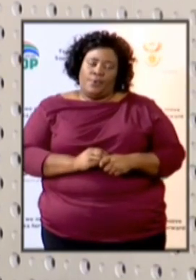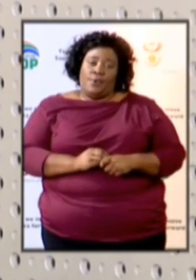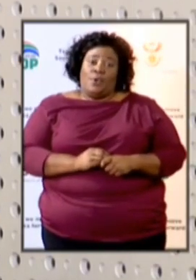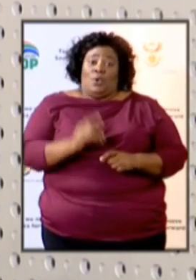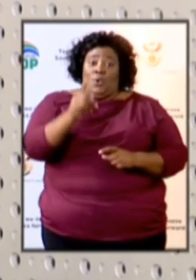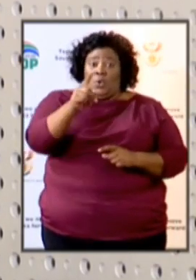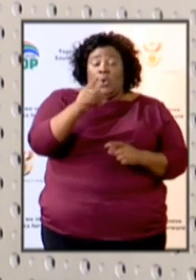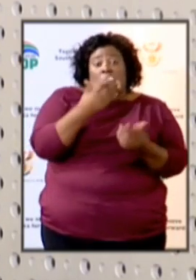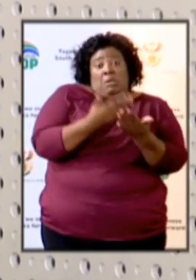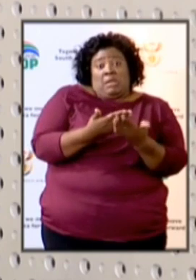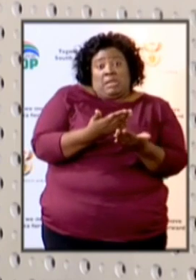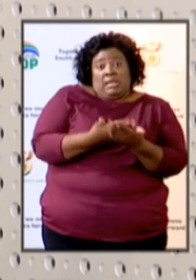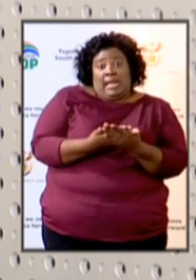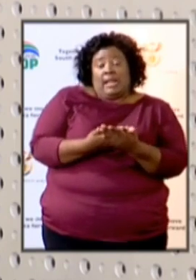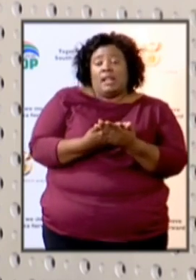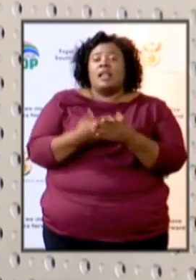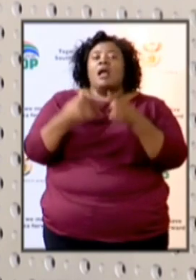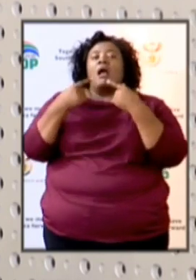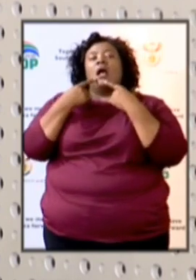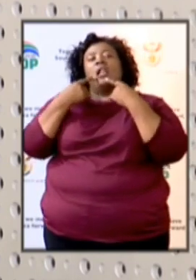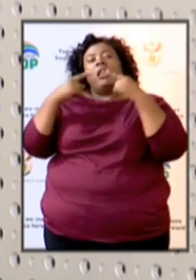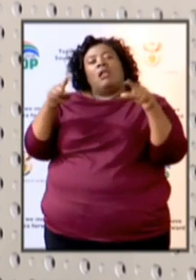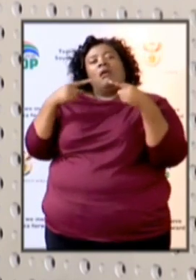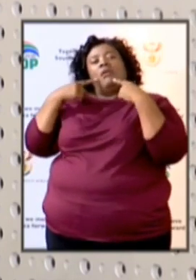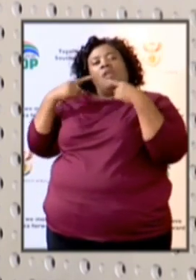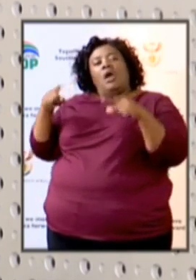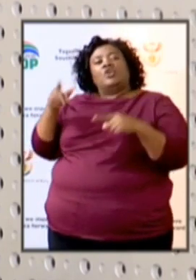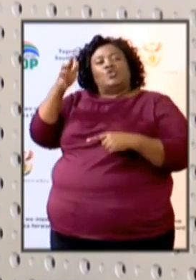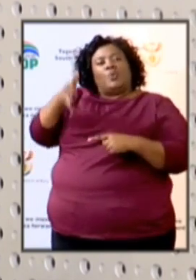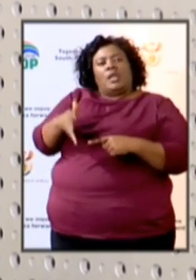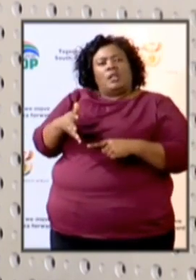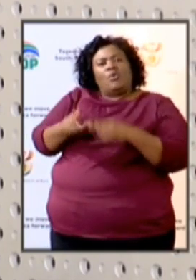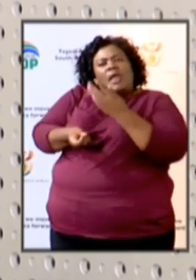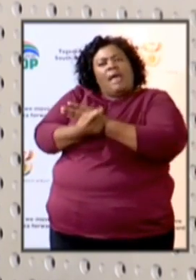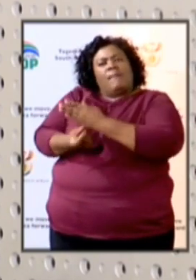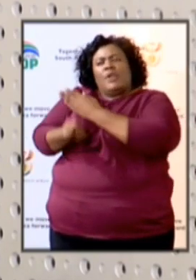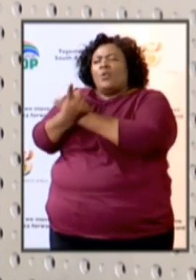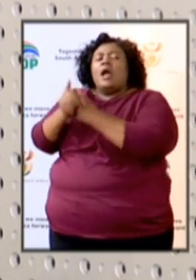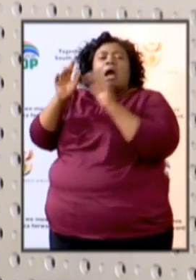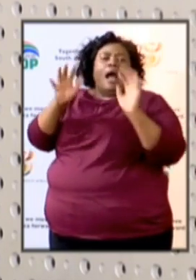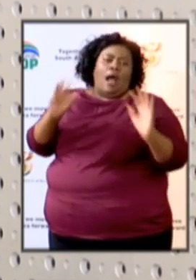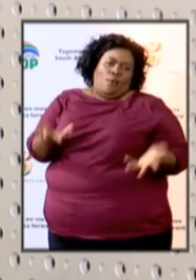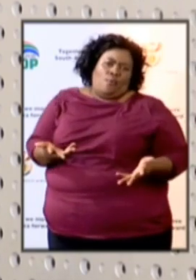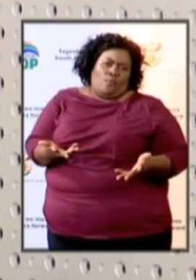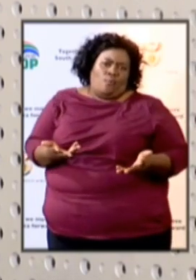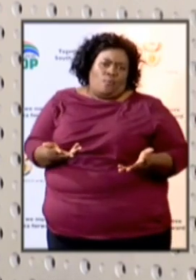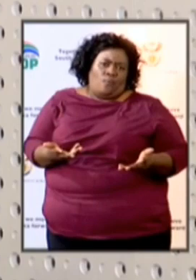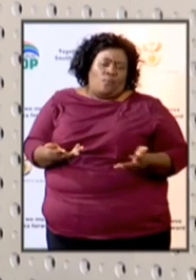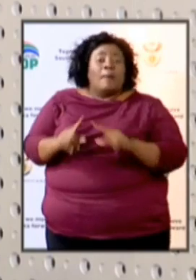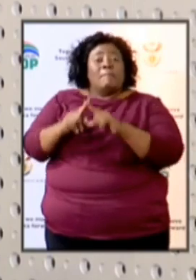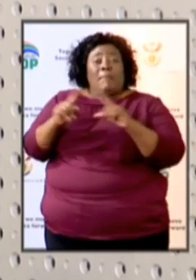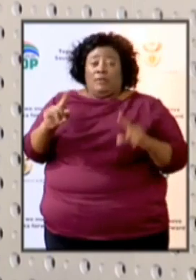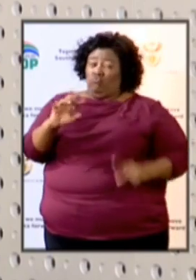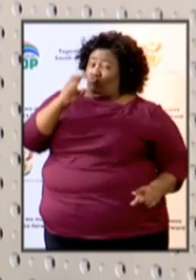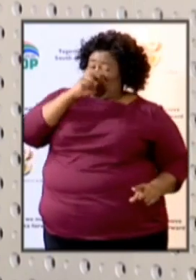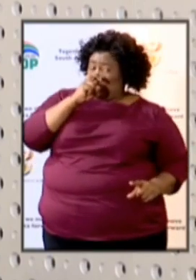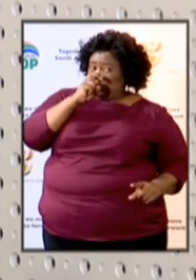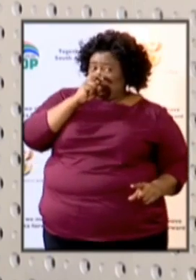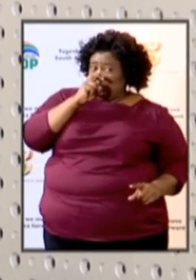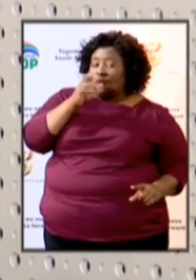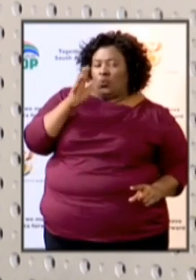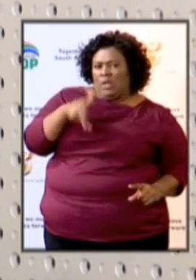uku-exercise sizokusho emthethweni esowukhipha ukuthi kuzokwenzeka kanjani kodwa kuzoba strict